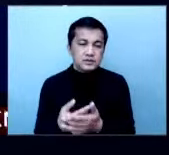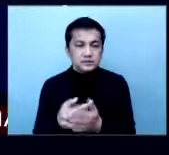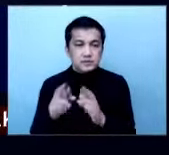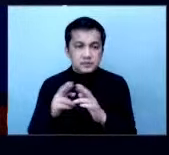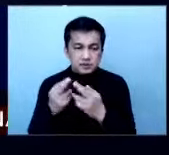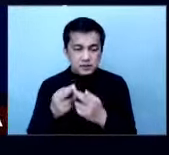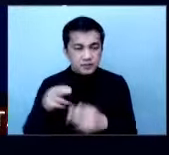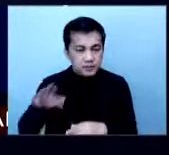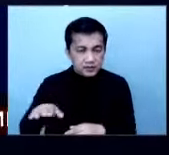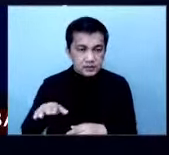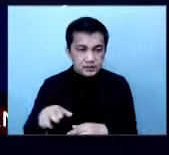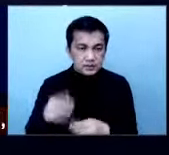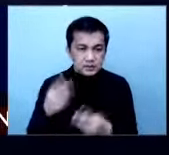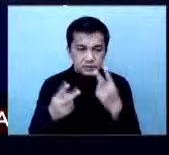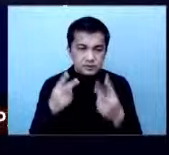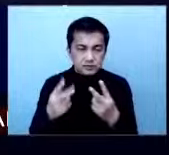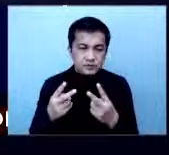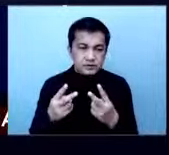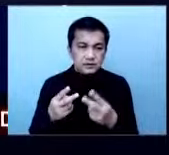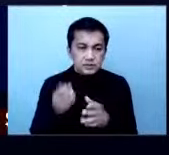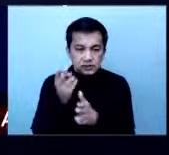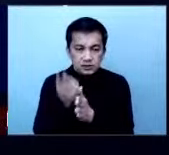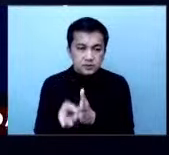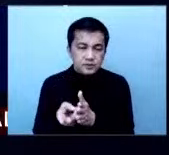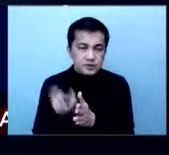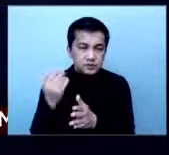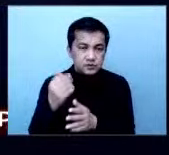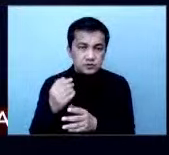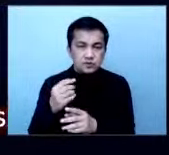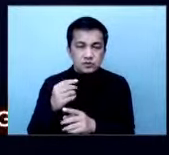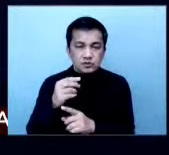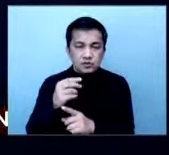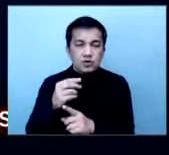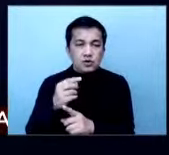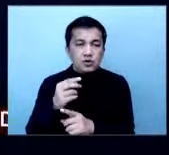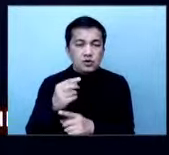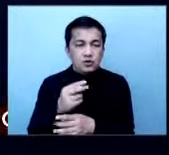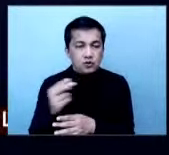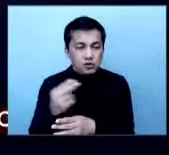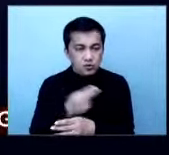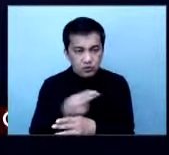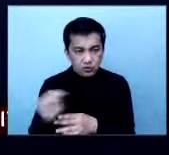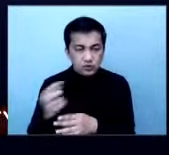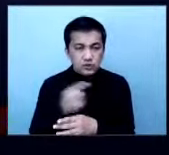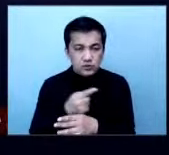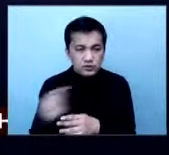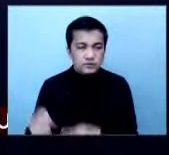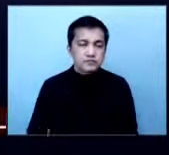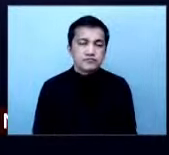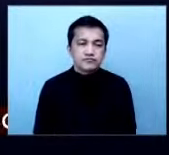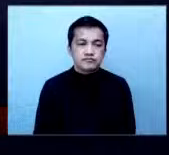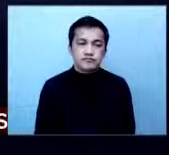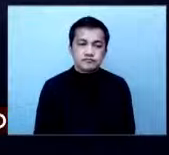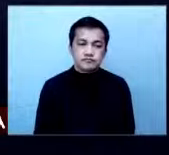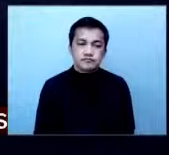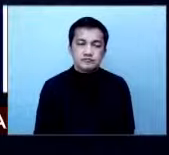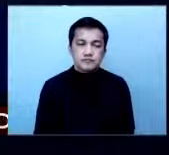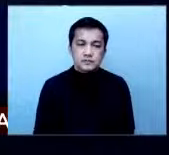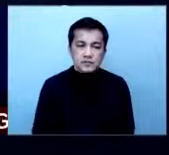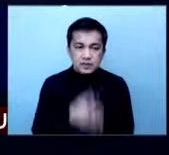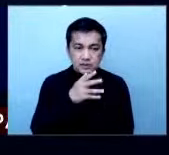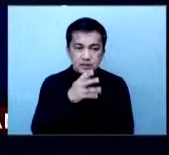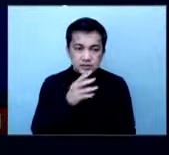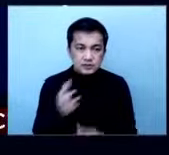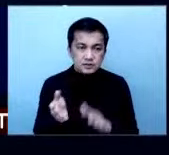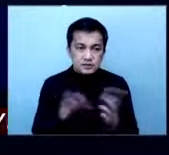bata n bisitahin ang libingan niya noong semana Santa ay ikaw ang iloy Oo ang ina ng namatay na